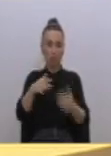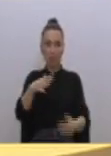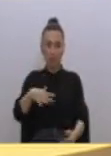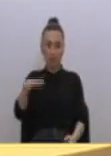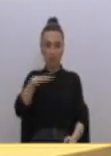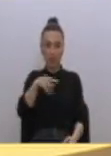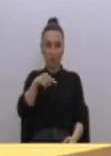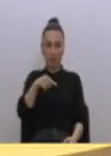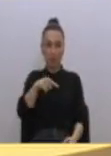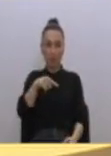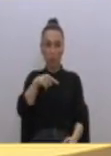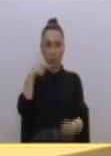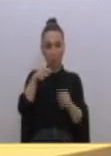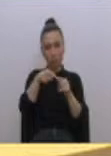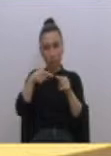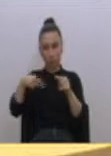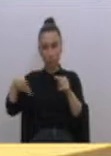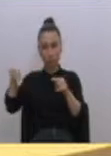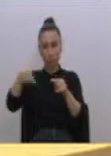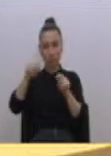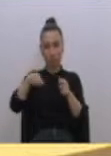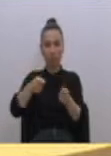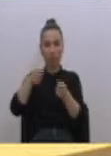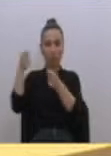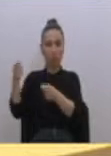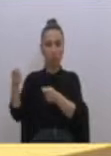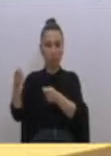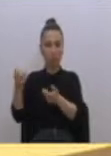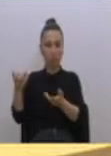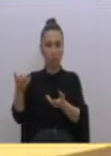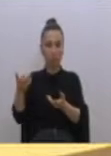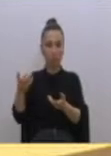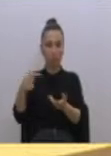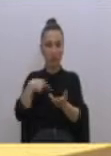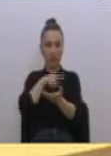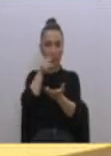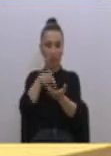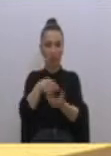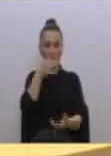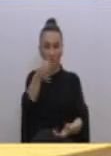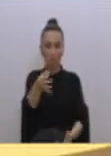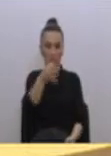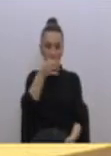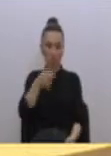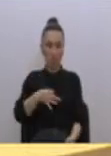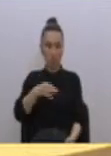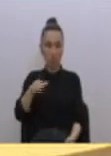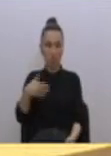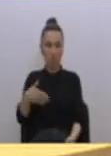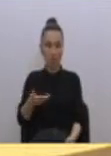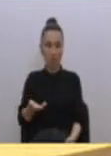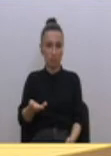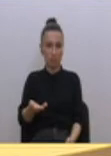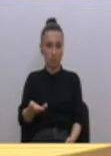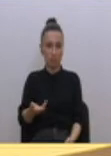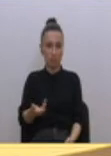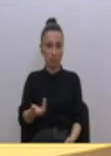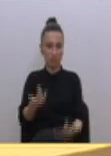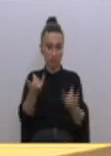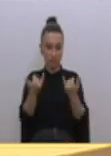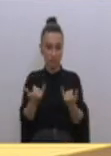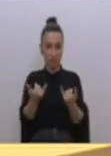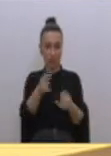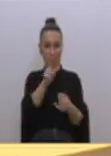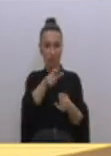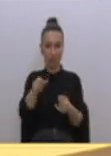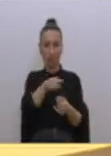საქართველოდან რუსეთში შეიძლება იყოს შეტანილი. გაზის შეკითხვებს არ პასუხობთ. Anu, დღეს აი ეს